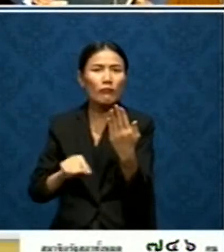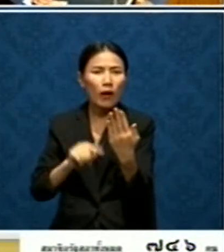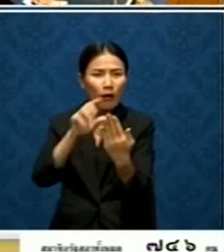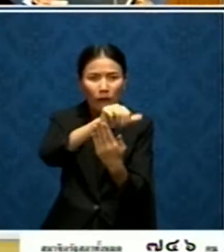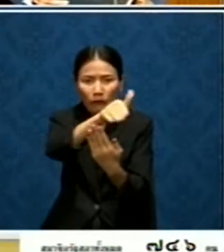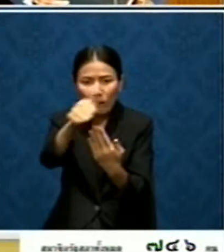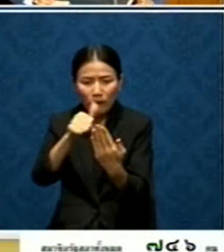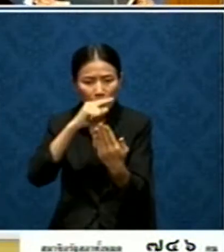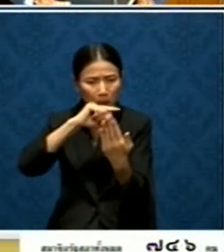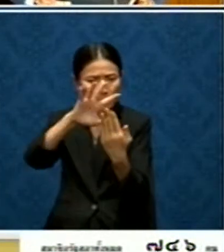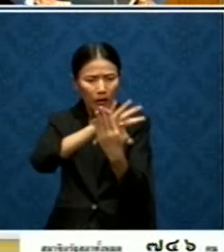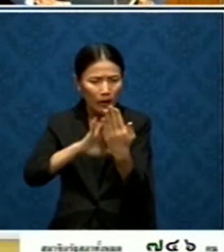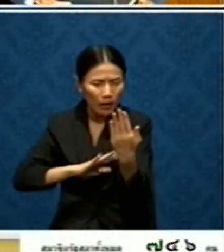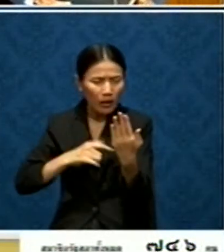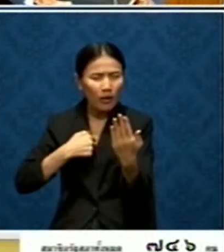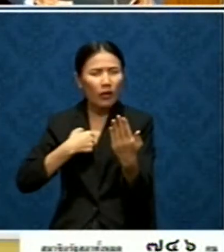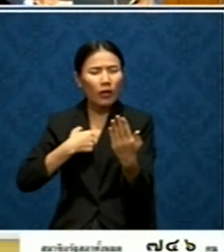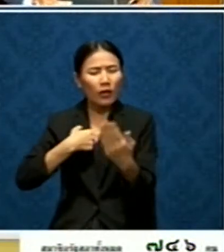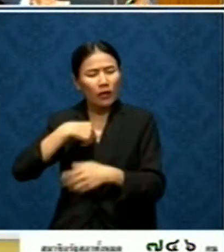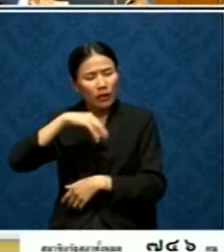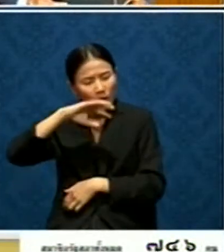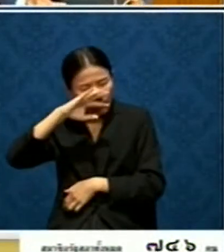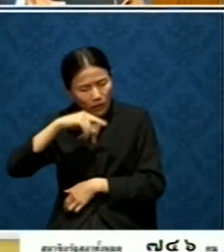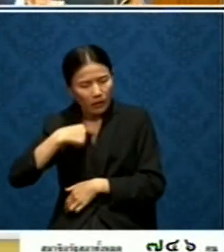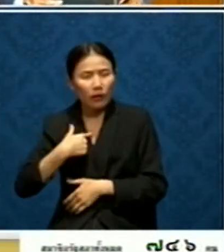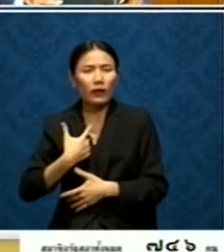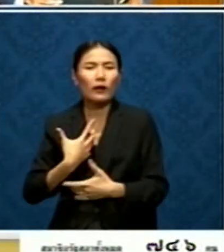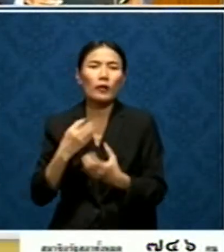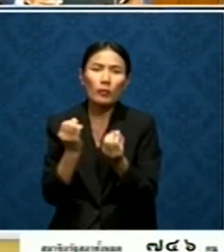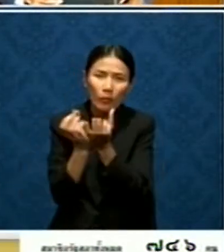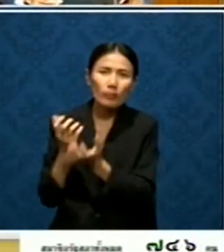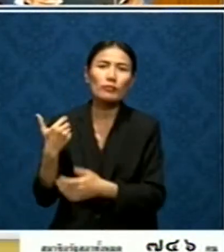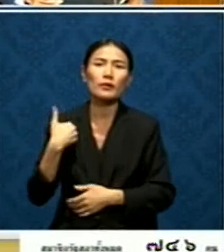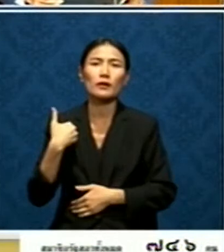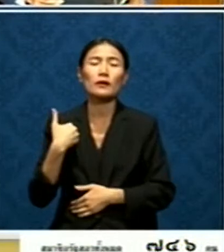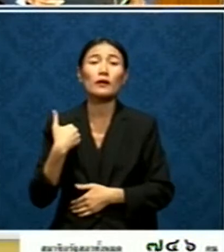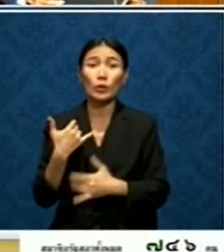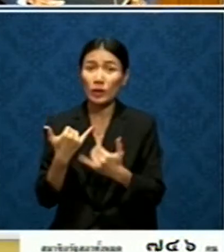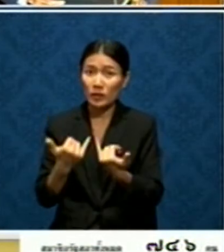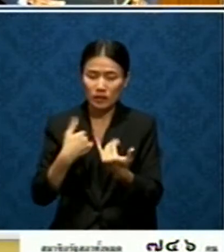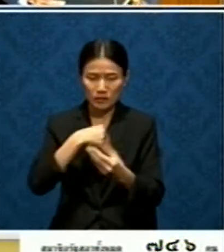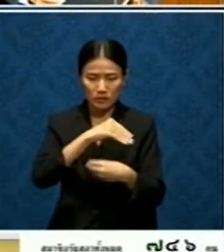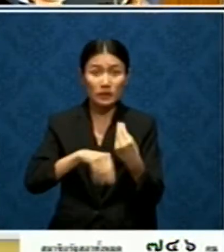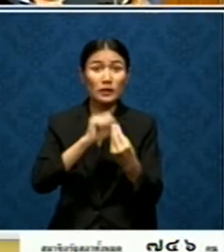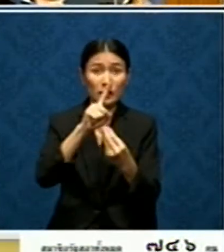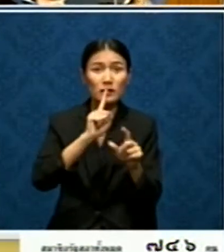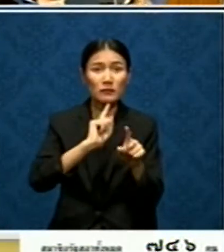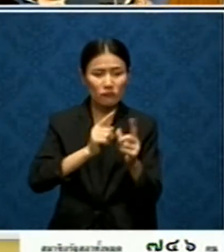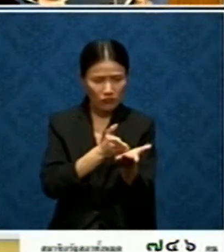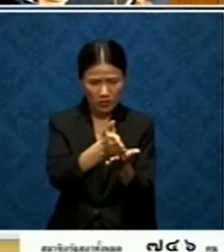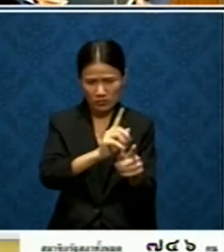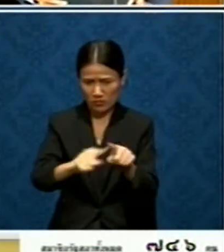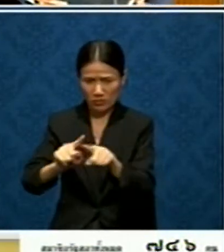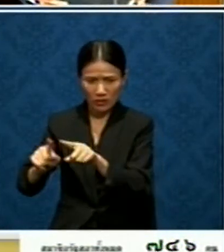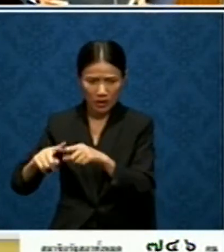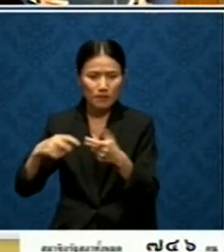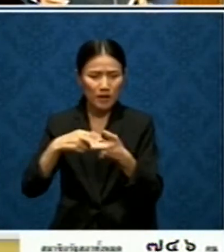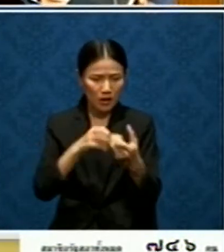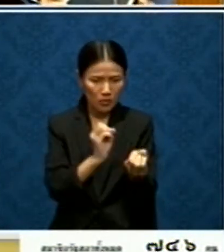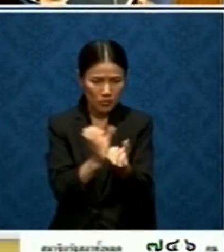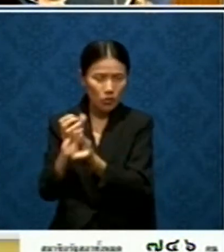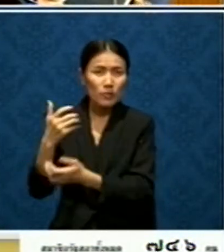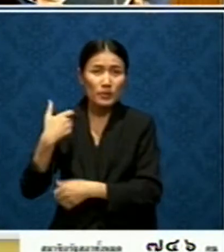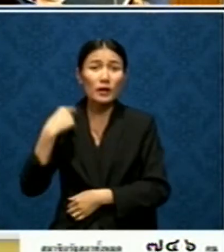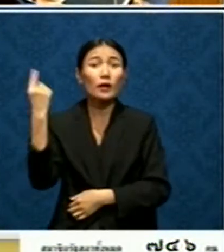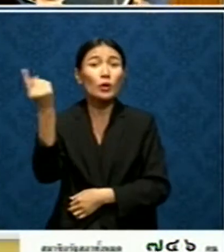ส่งผลให้เครื่องยนต์ทางเศรษฐกิจของเราในหลากหลายส่วนภาคการท่องเที่ยวการใช้จ่